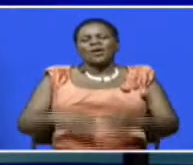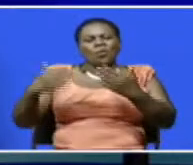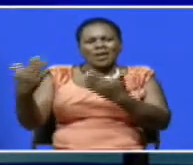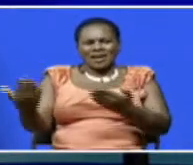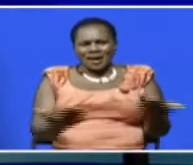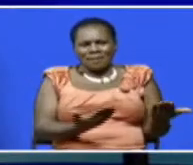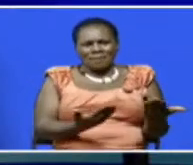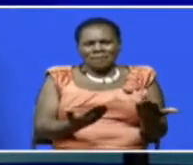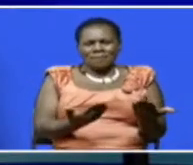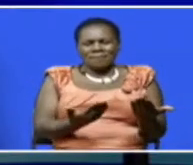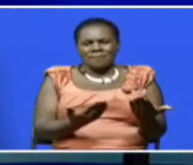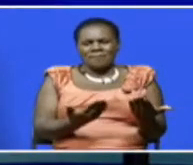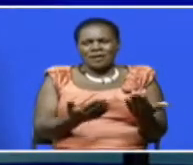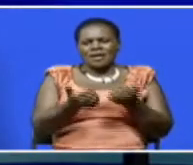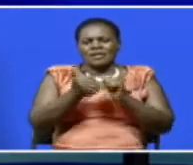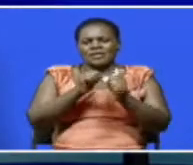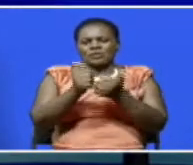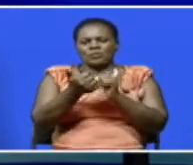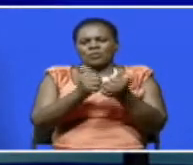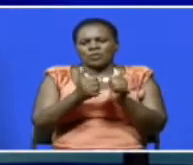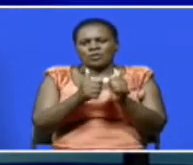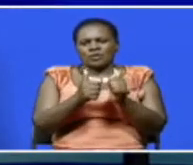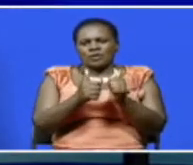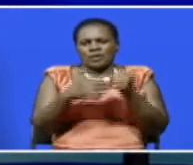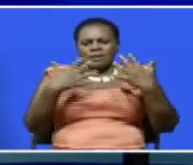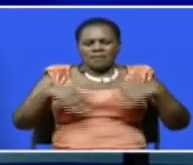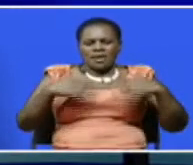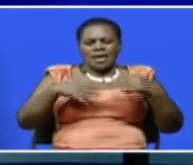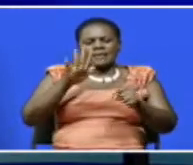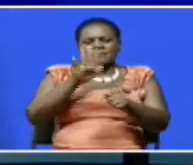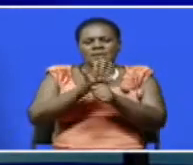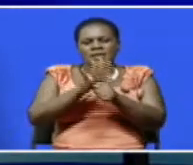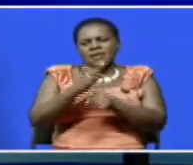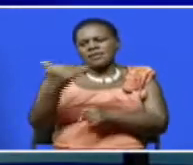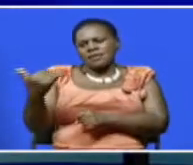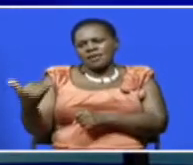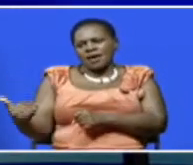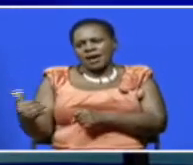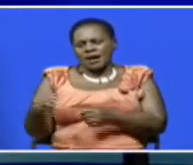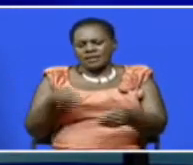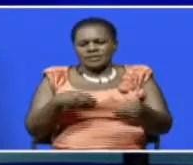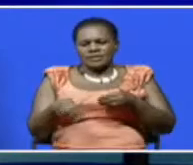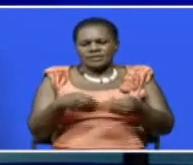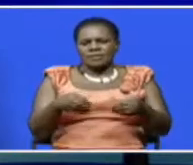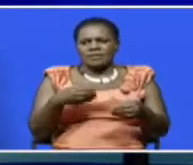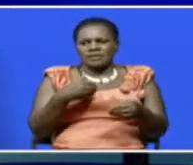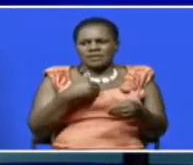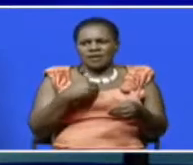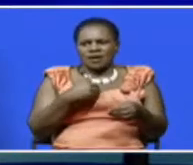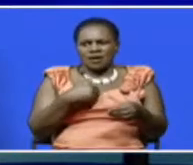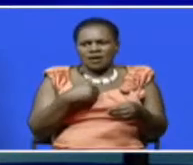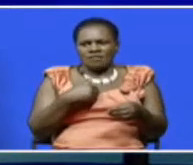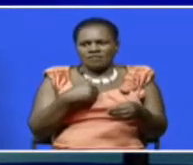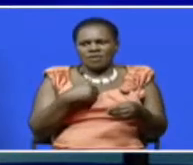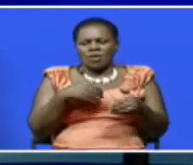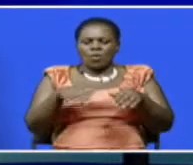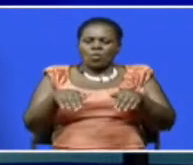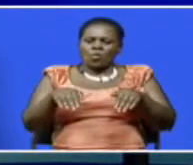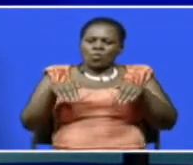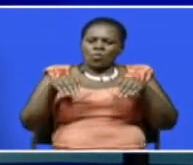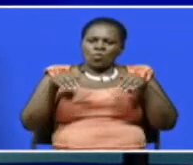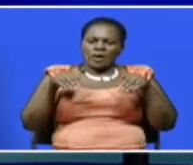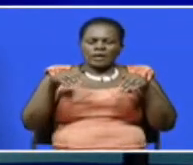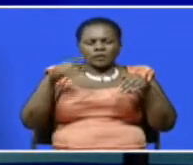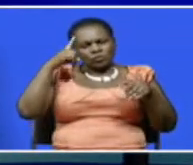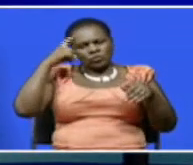Karibu mtazamaji kwenye anga za michezo. Huku wachezaji wengi wachanga wanaoishi na changamoto za maumbile wakiwa angali wanasubiri